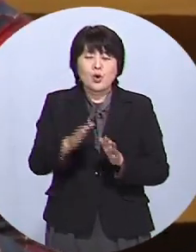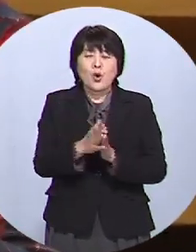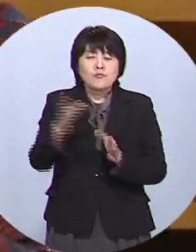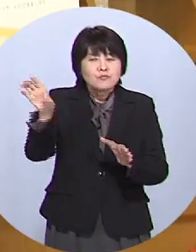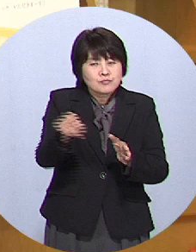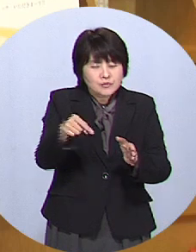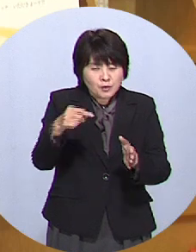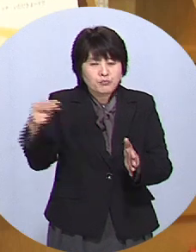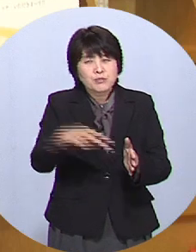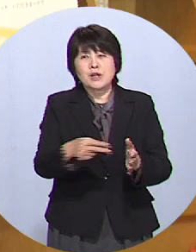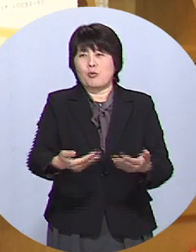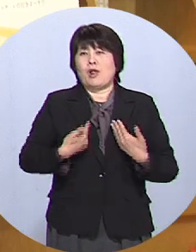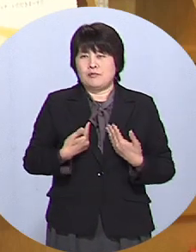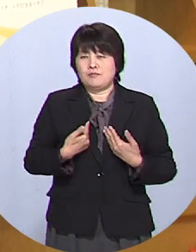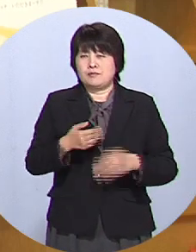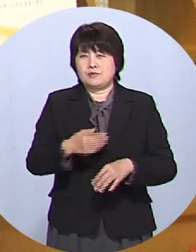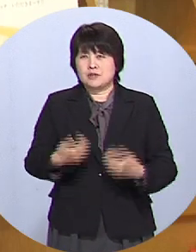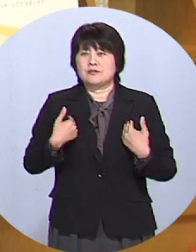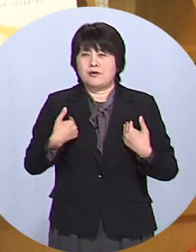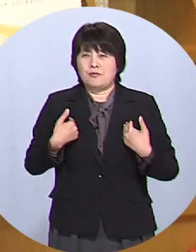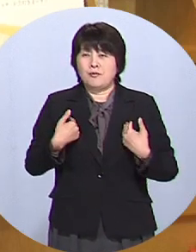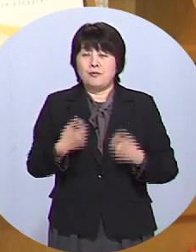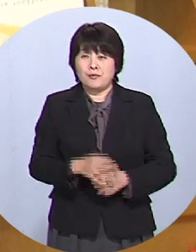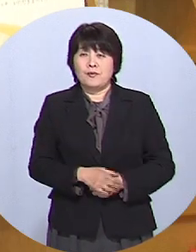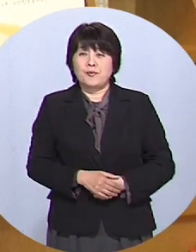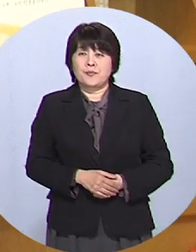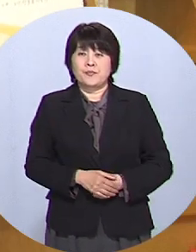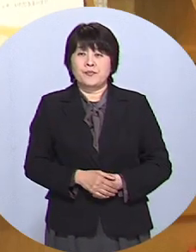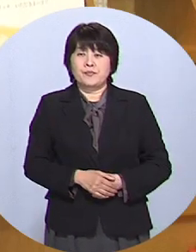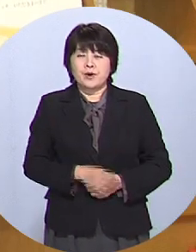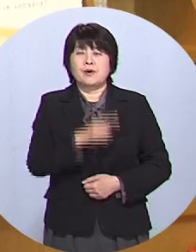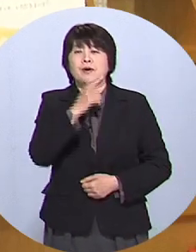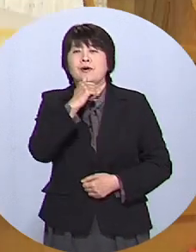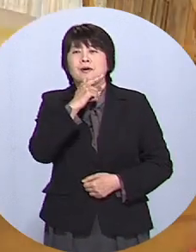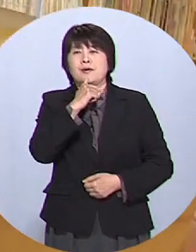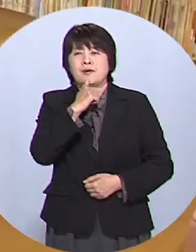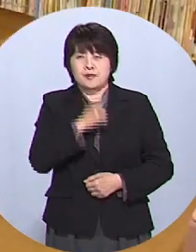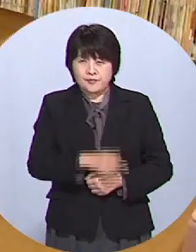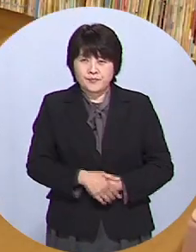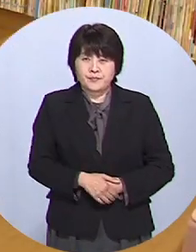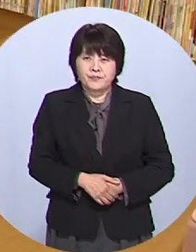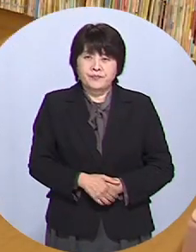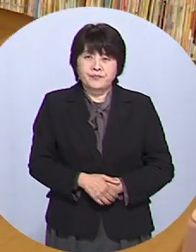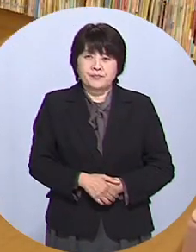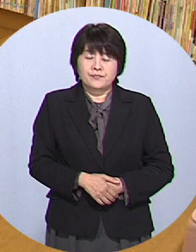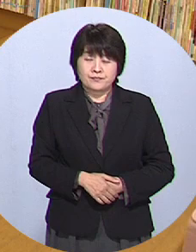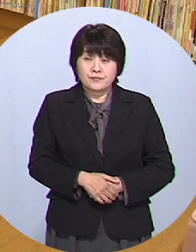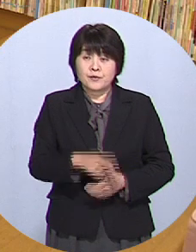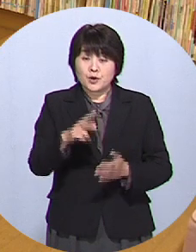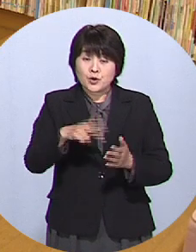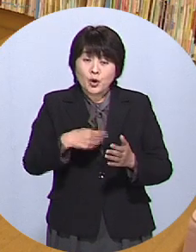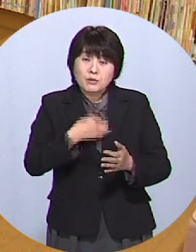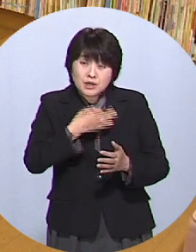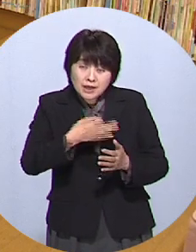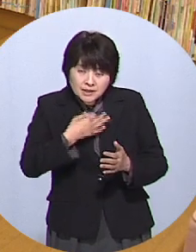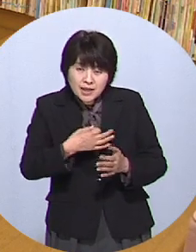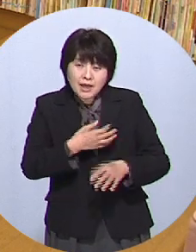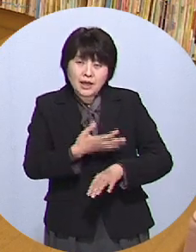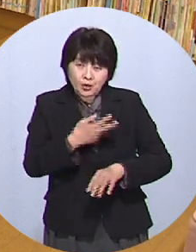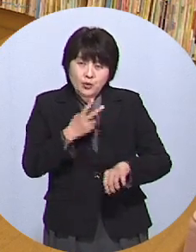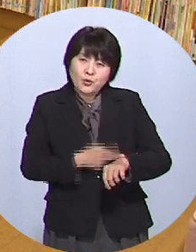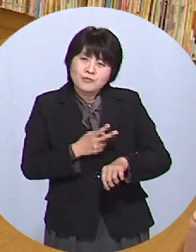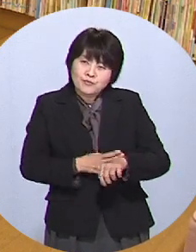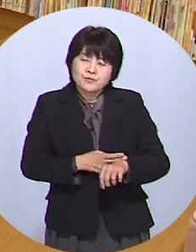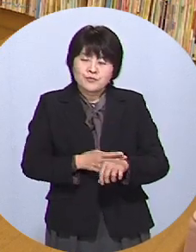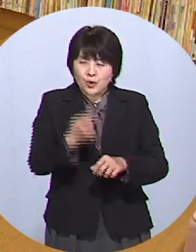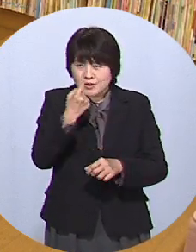絵本に集中してもらえるようにしていただきたいと思います。 なるほど。 読み聞かせのコツを教えていただいた